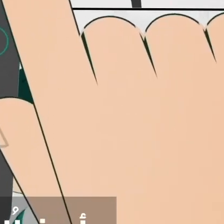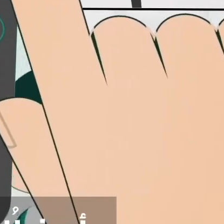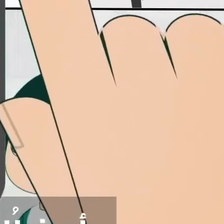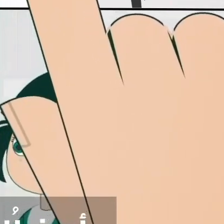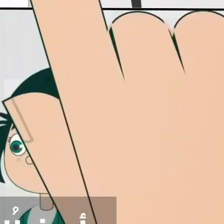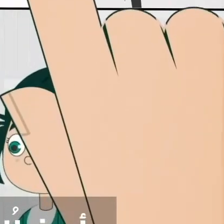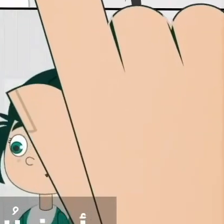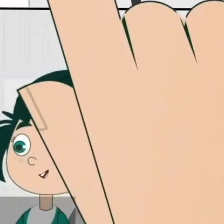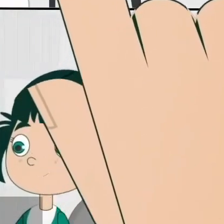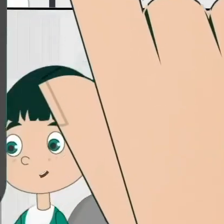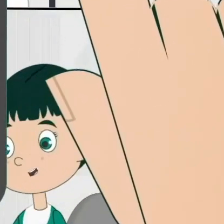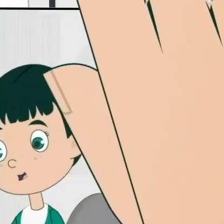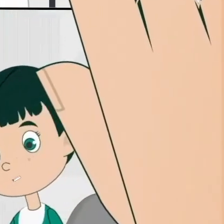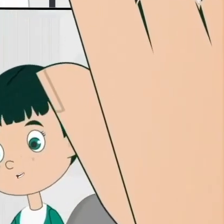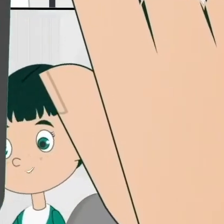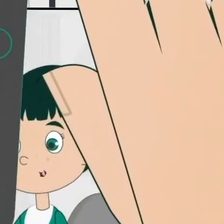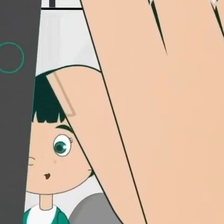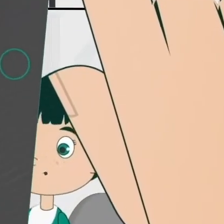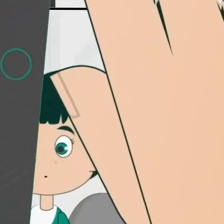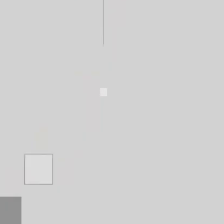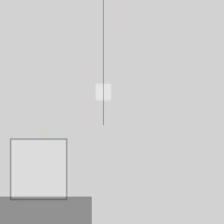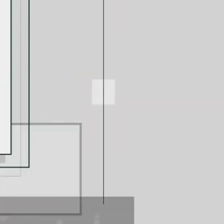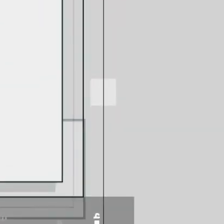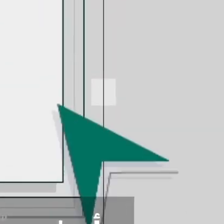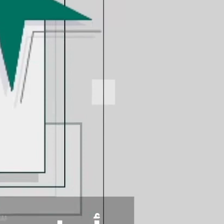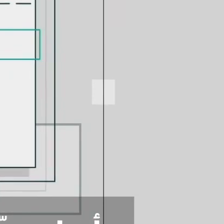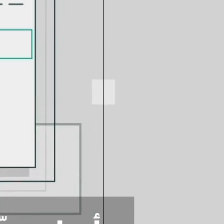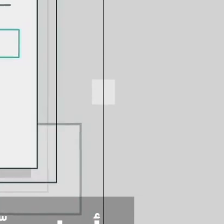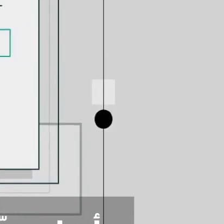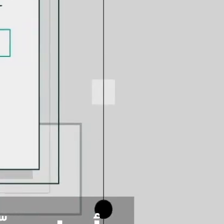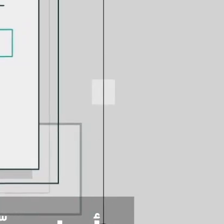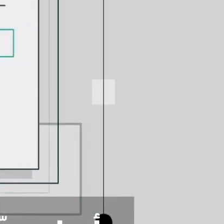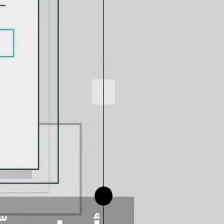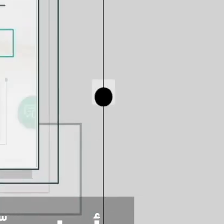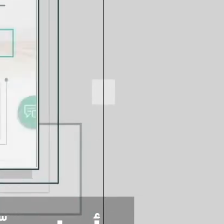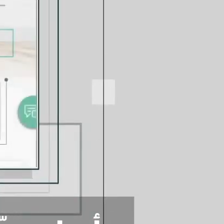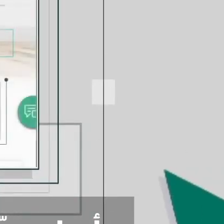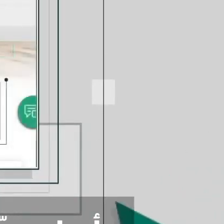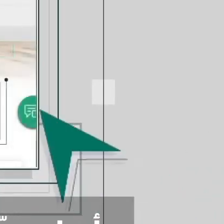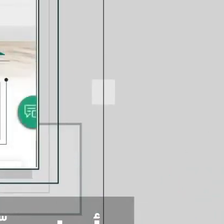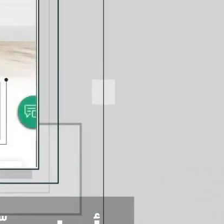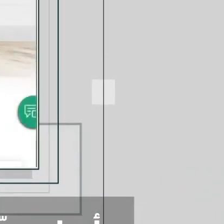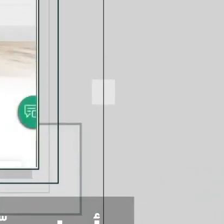يعلمها أحد غيري أبدا أبدا لا أخفيها. بأمان سجلت